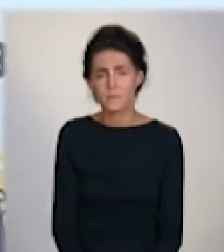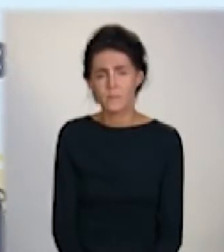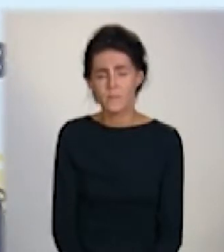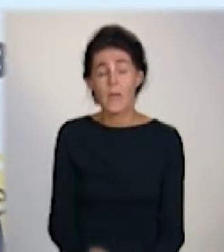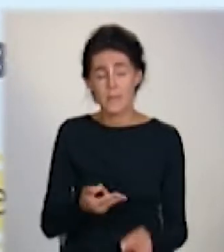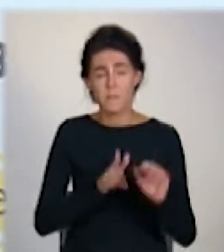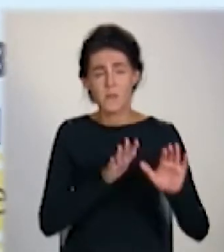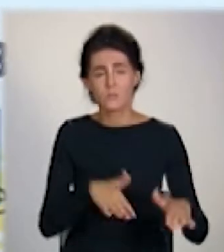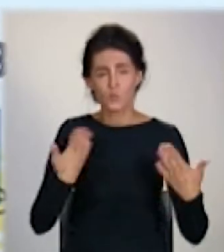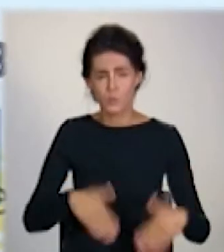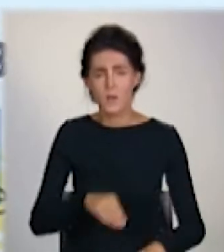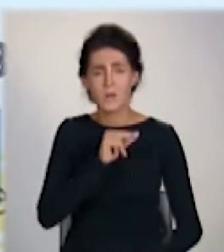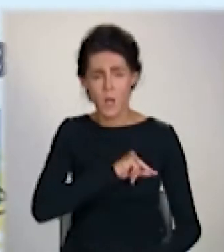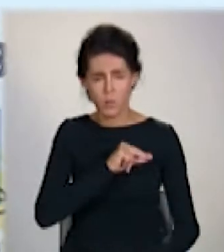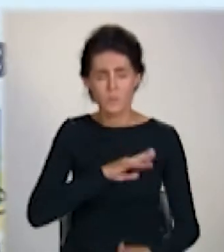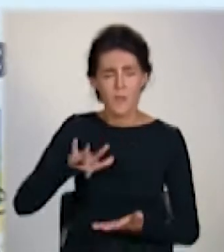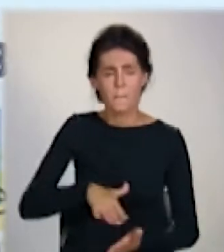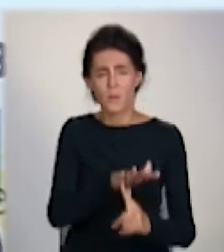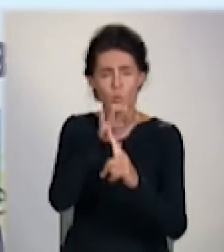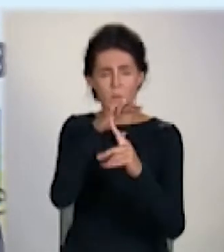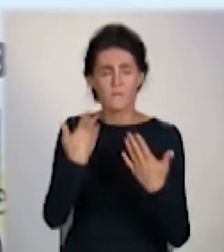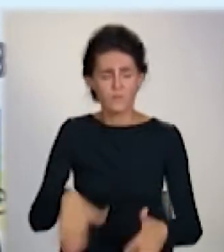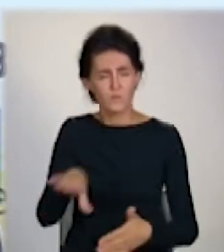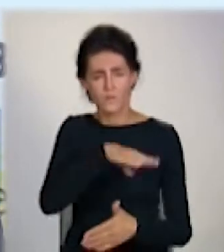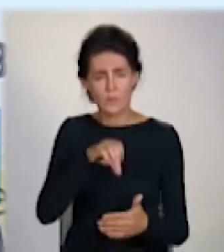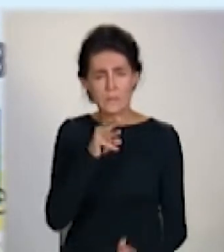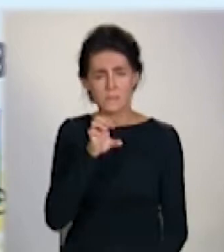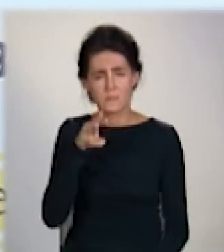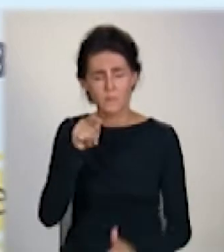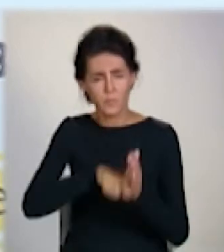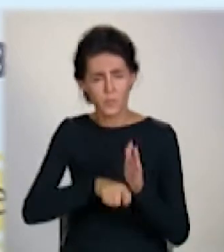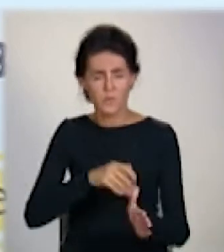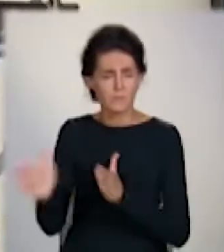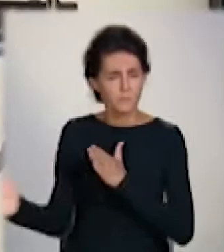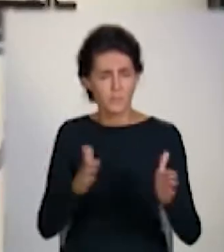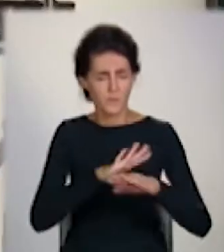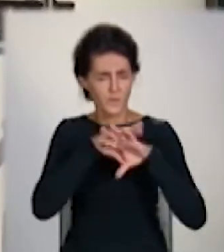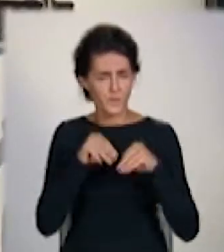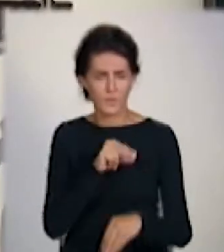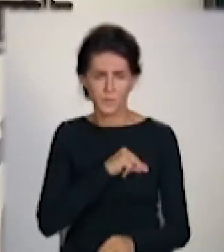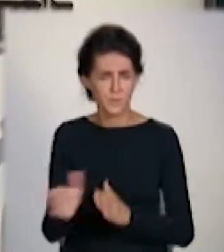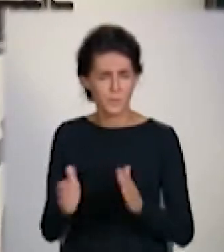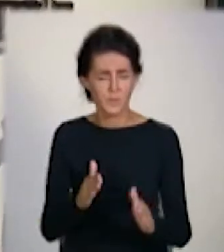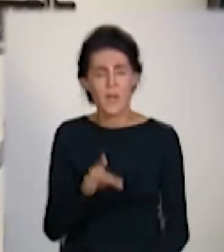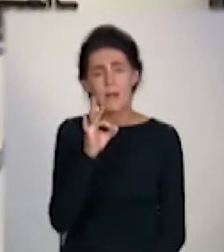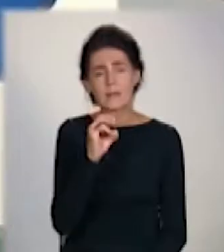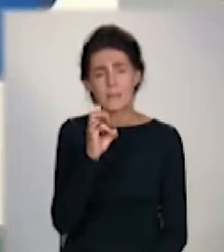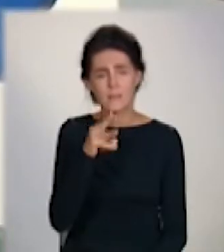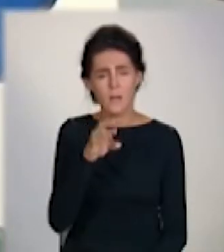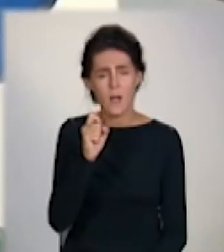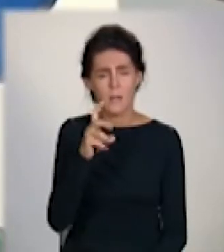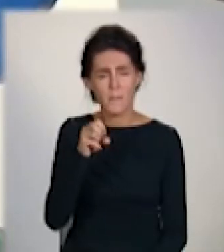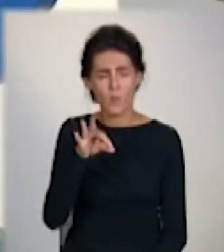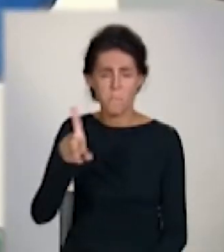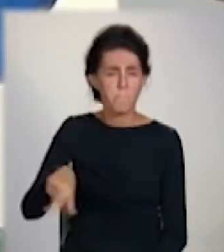пройшла вже пілотний період тестування, всі закачки працюють, система повністю ісправна. Рінат Ахметов перший прийшов на допомогу